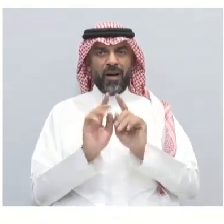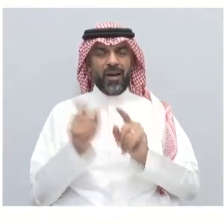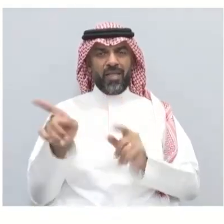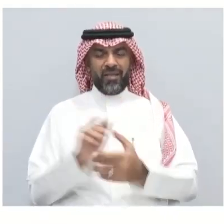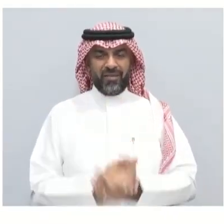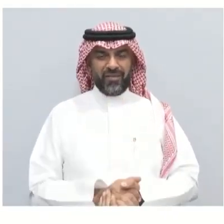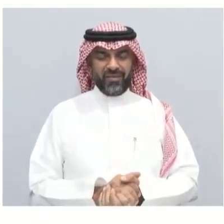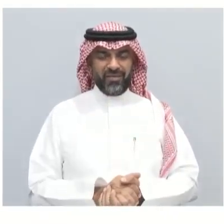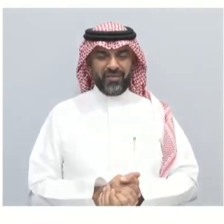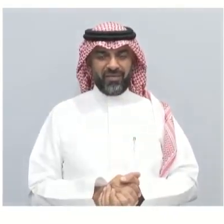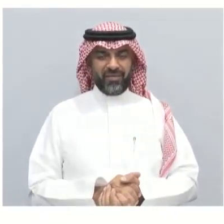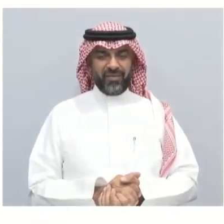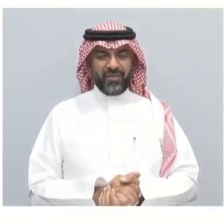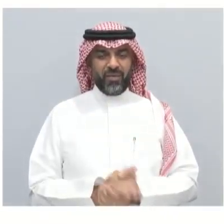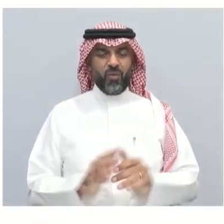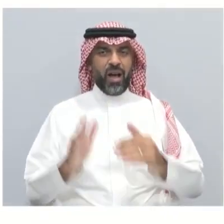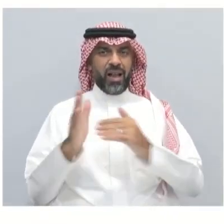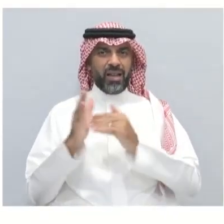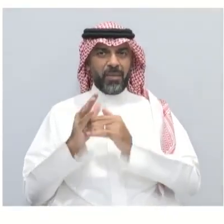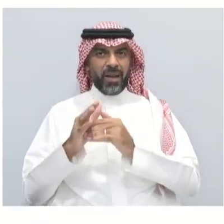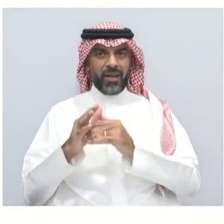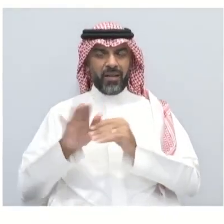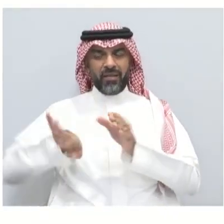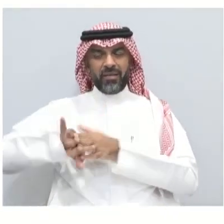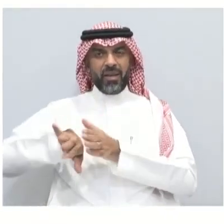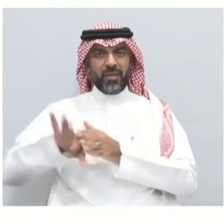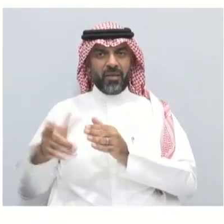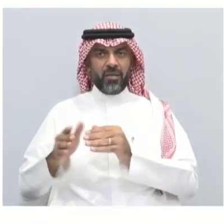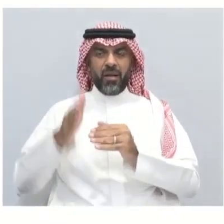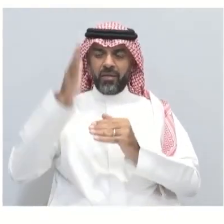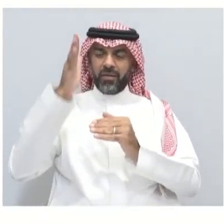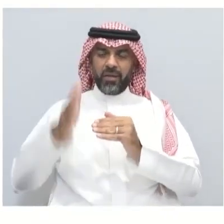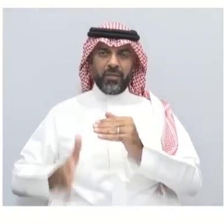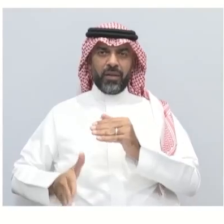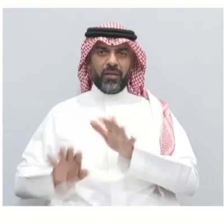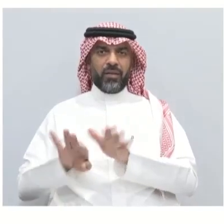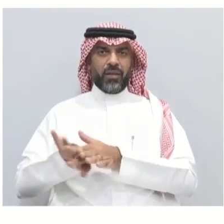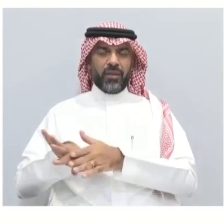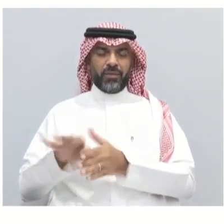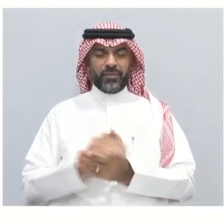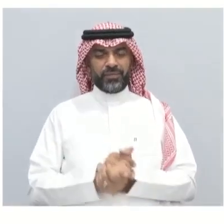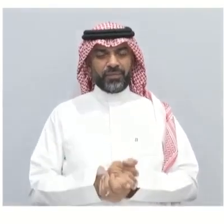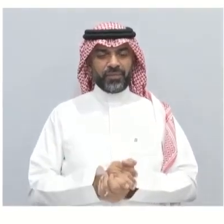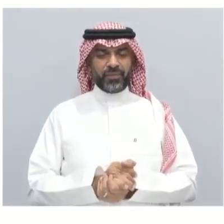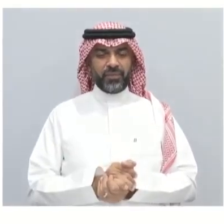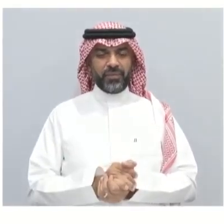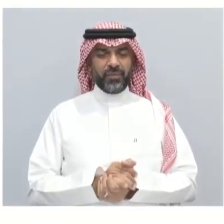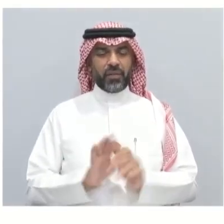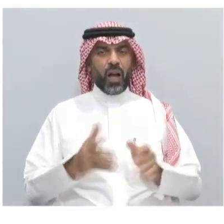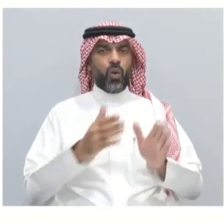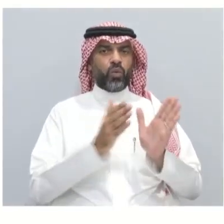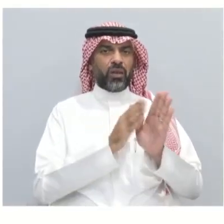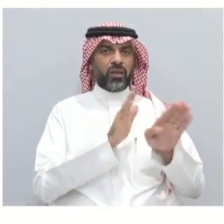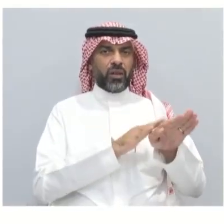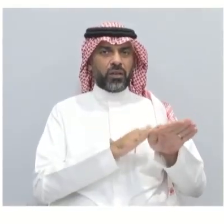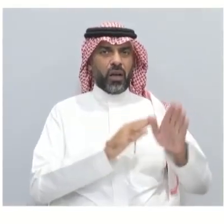بوردرز والحدود الحد الايمن وضع خط بالقرب او على يمين النص او حد ايسر